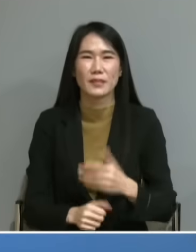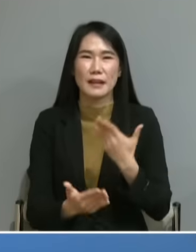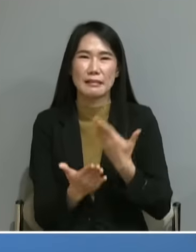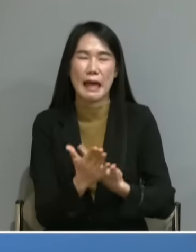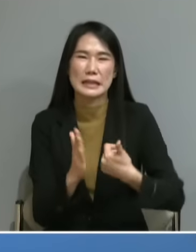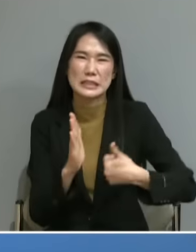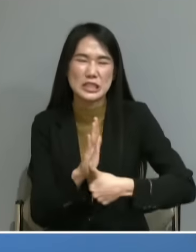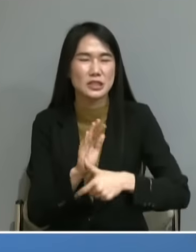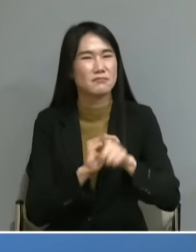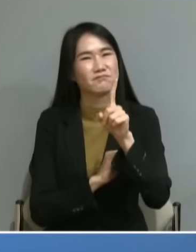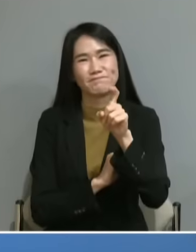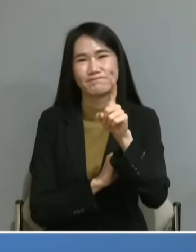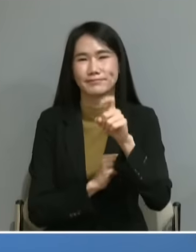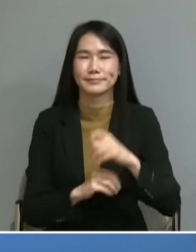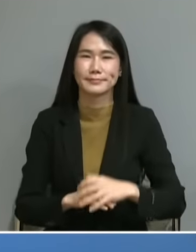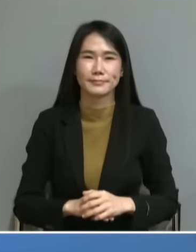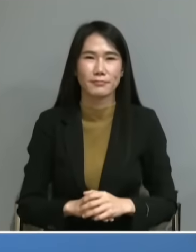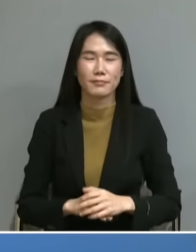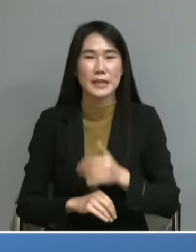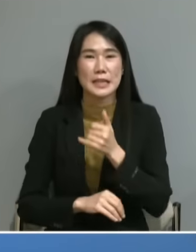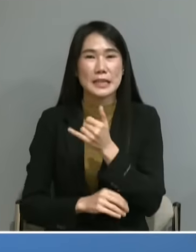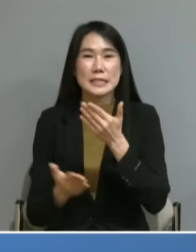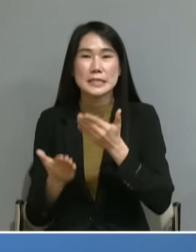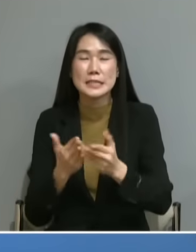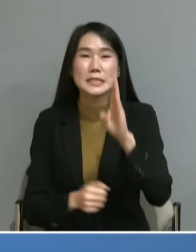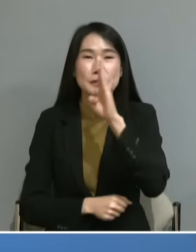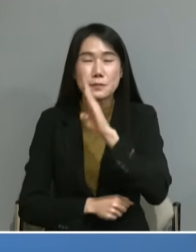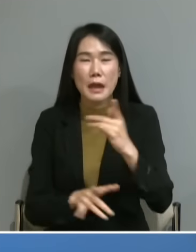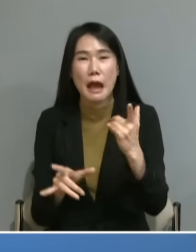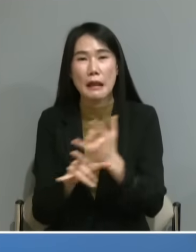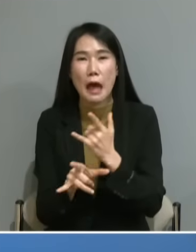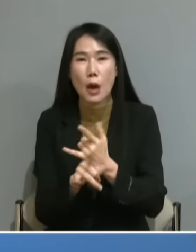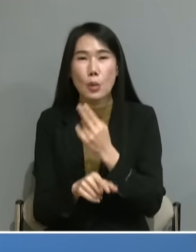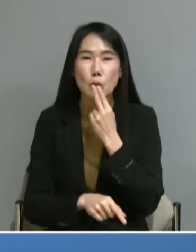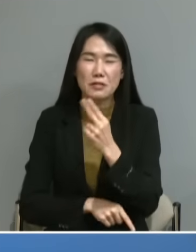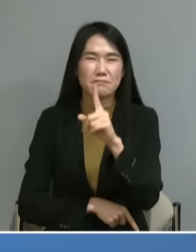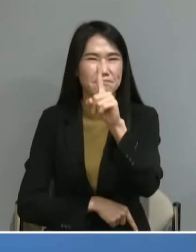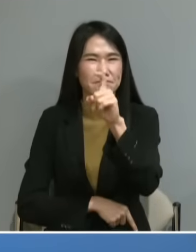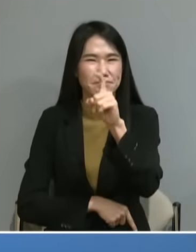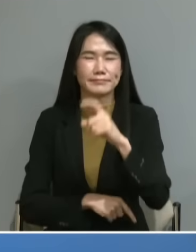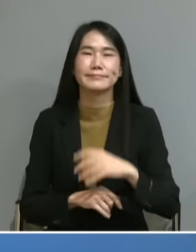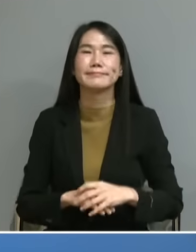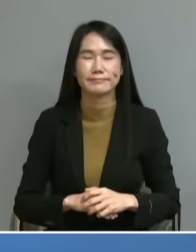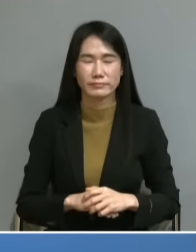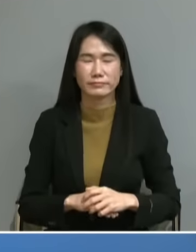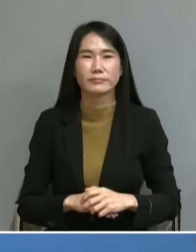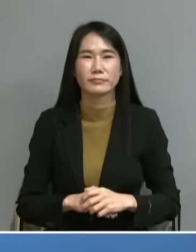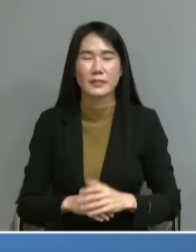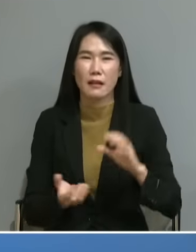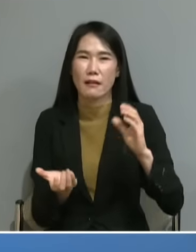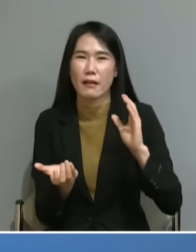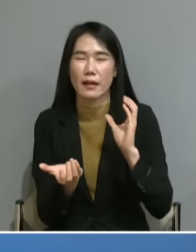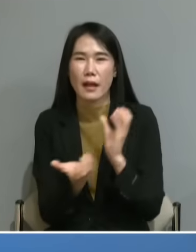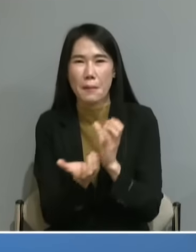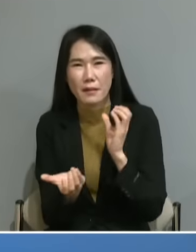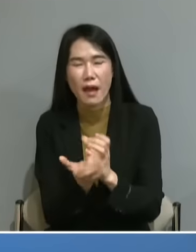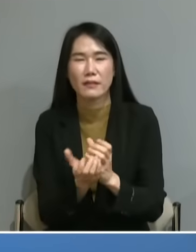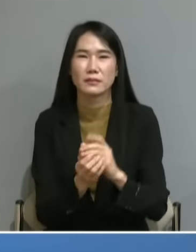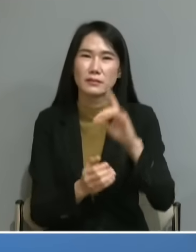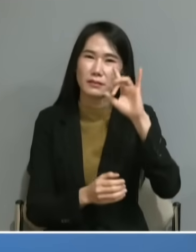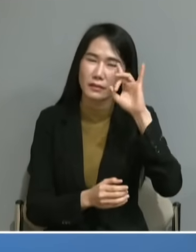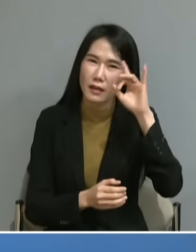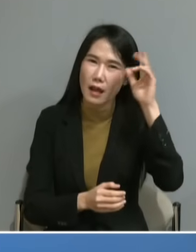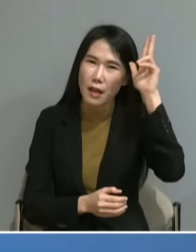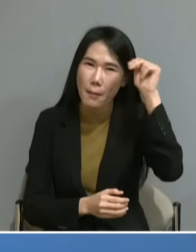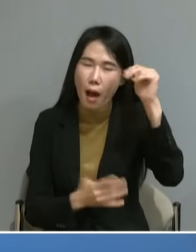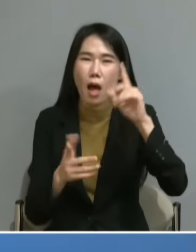ายหนี้สินทำไม่ได้เรื่องของการไปซื้อสุราเหล้าเบียร์นะครับไม่ได้นะครับเอาไปใช้เรื่องการพนันยาเสพติดไม่ได้นะ